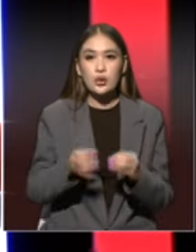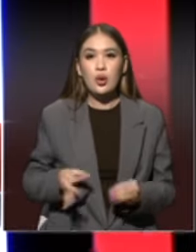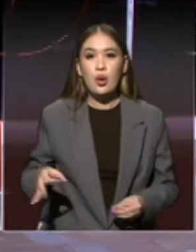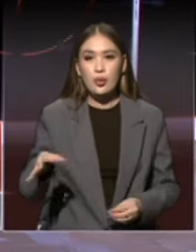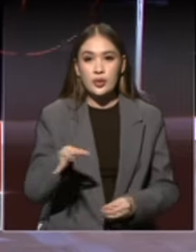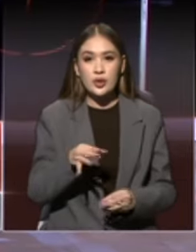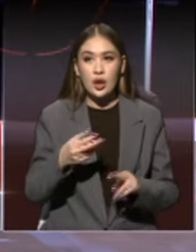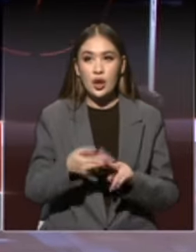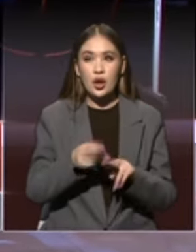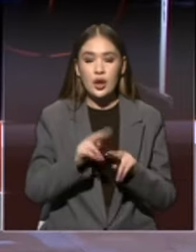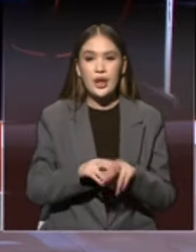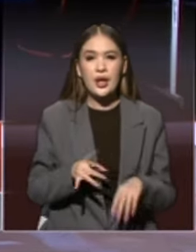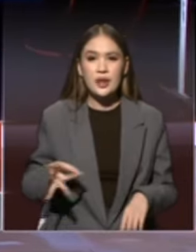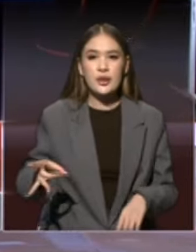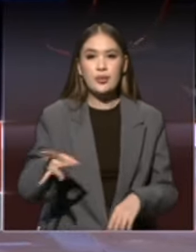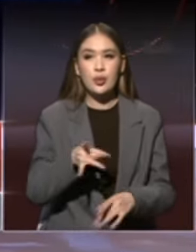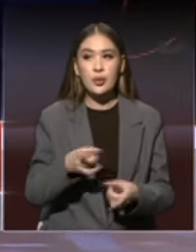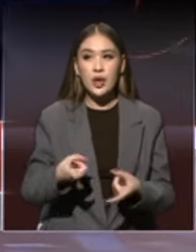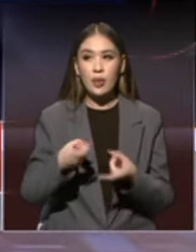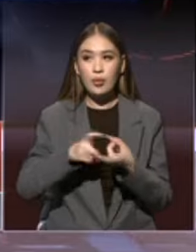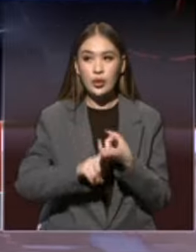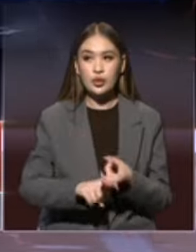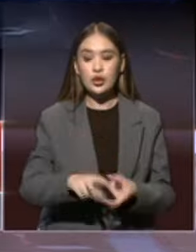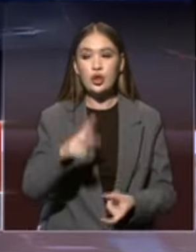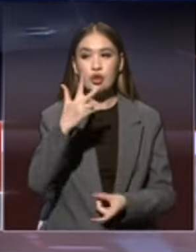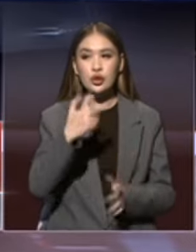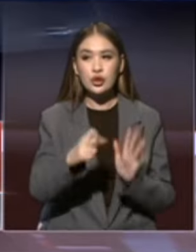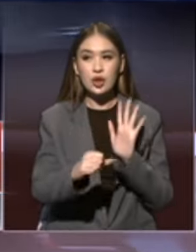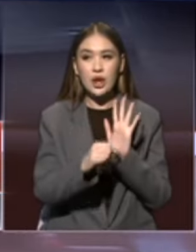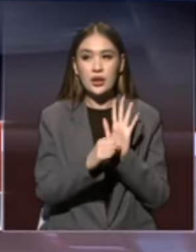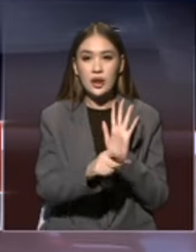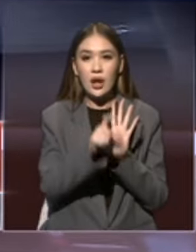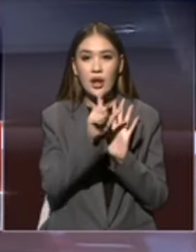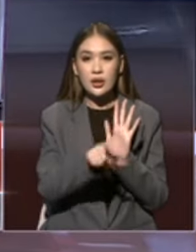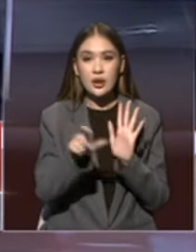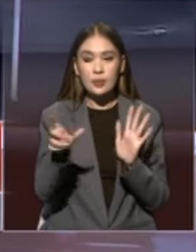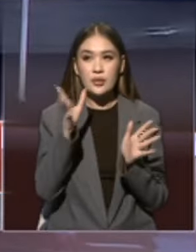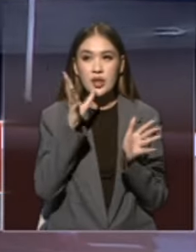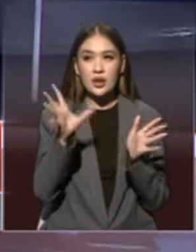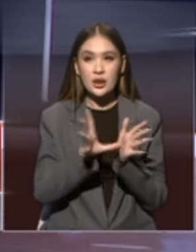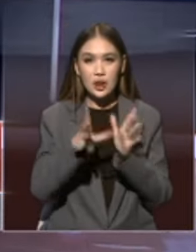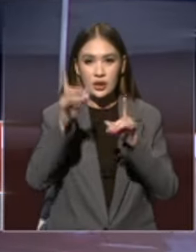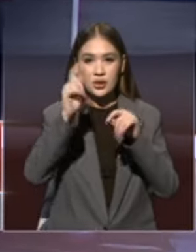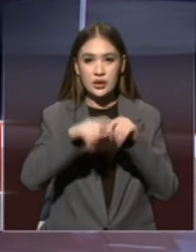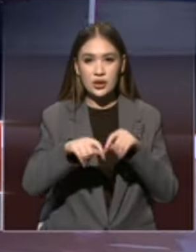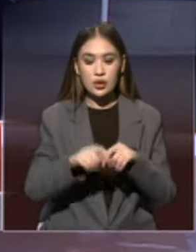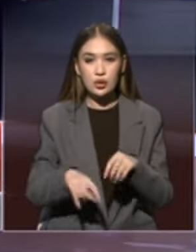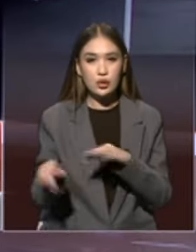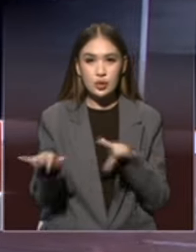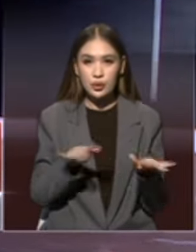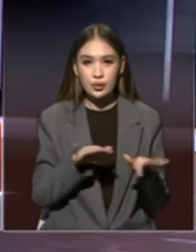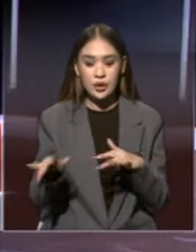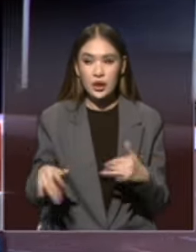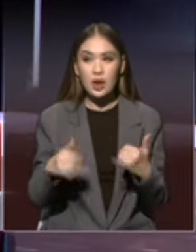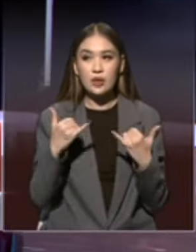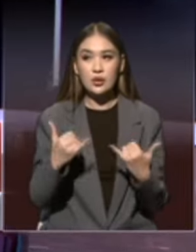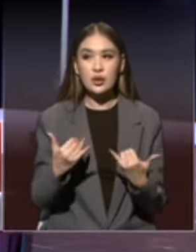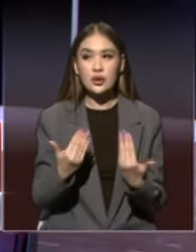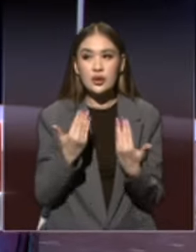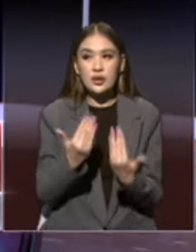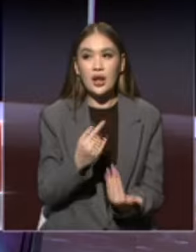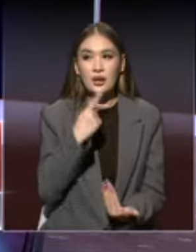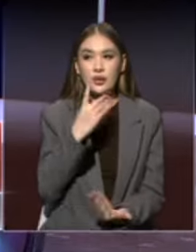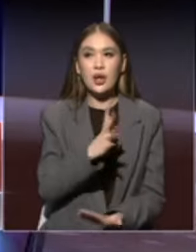Сулшайды республика бойынша 306 маман техникалық тексеру жүргізіп жатыр. Ол жаңа сіз айтқан